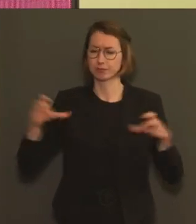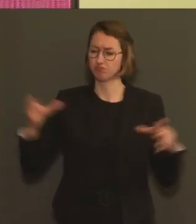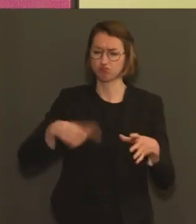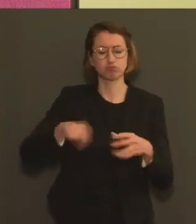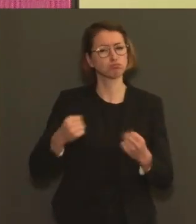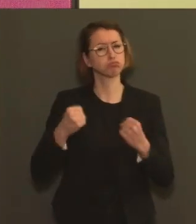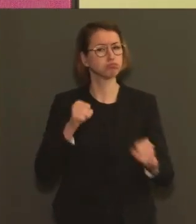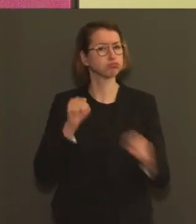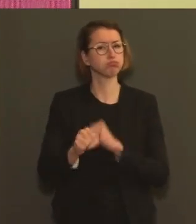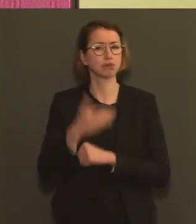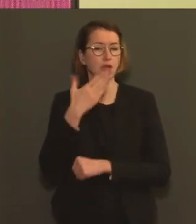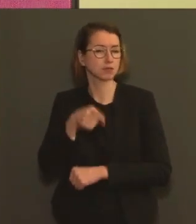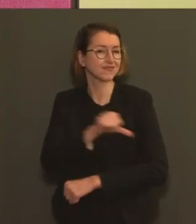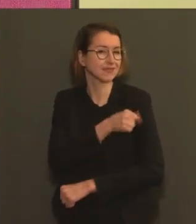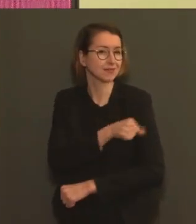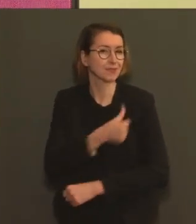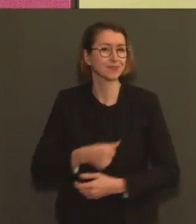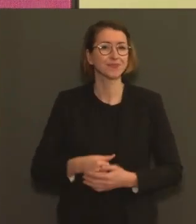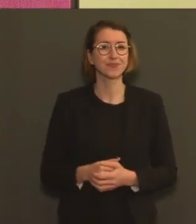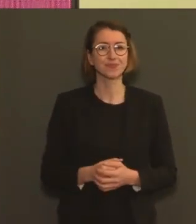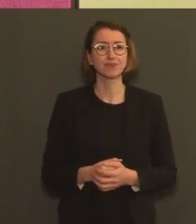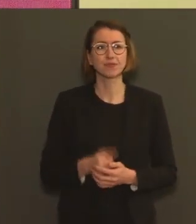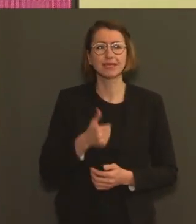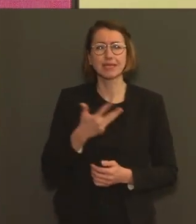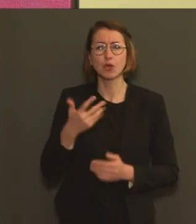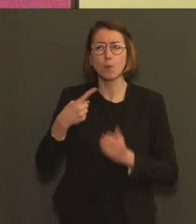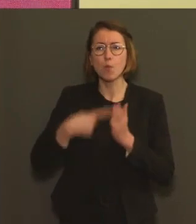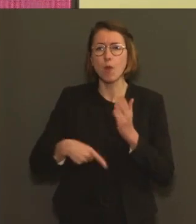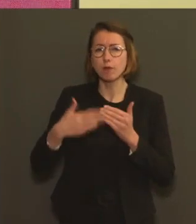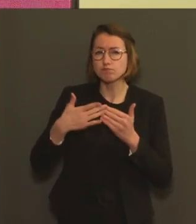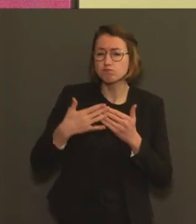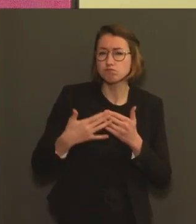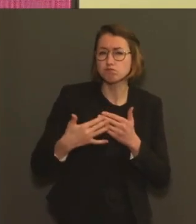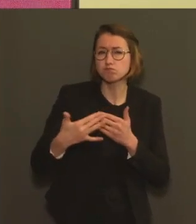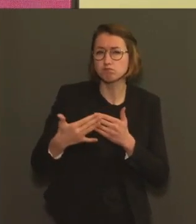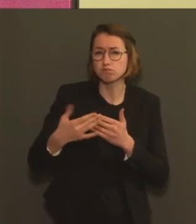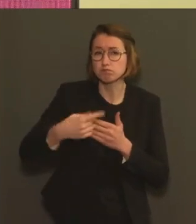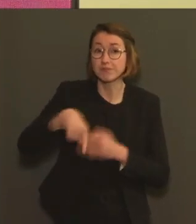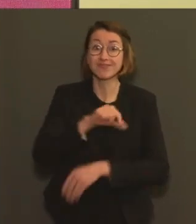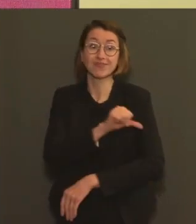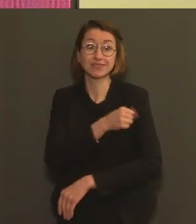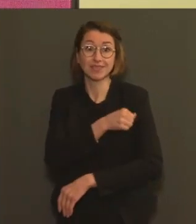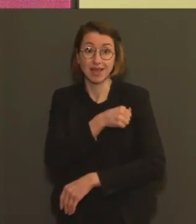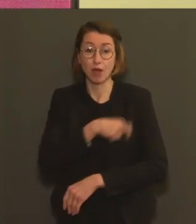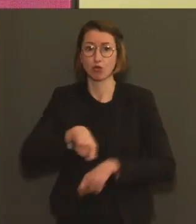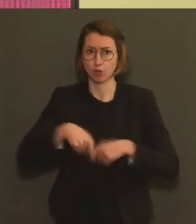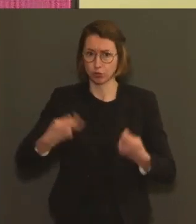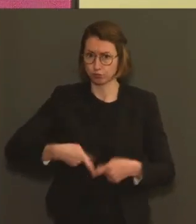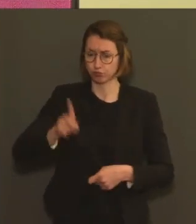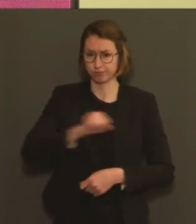D'ici quelques mois, peu de mois, la campagne de vaccination va s'accélérer de plus en plus, on l'espère elle